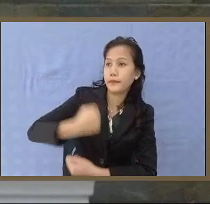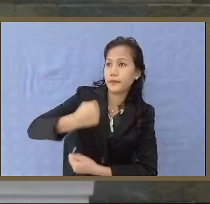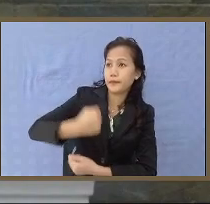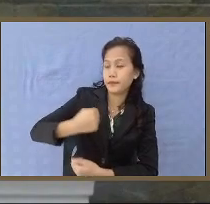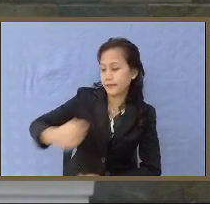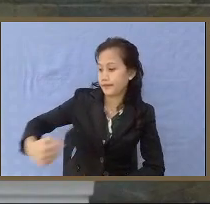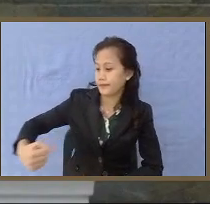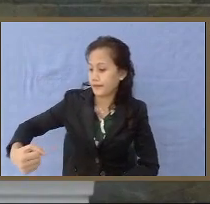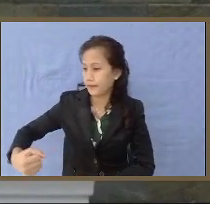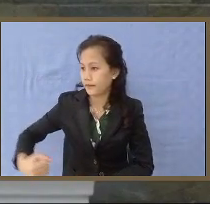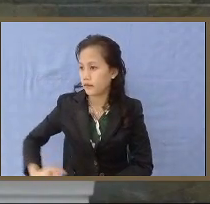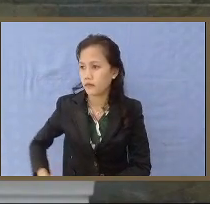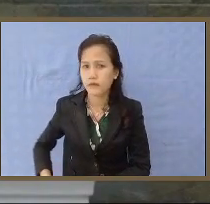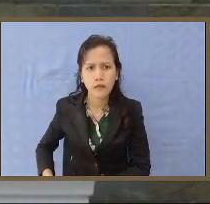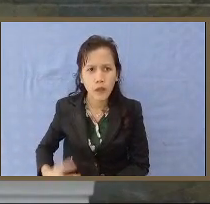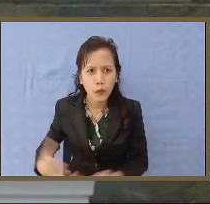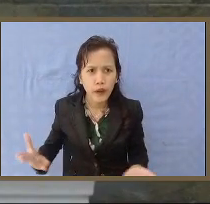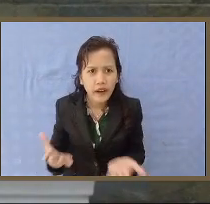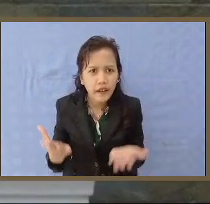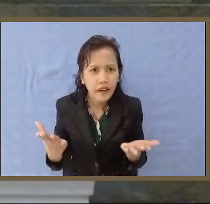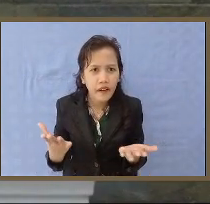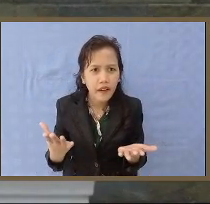inuupuan, nasa kalsada mga kapatid.